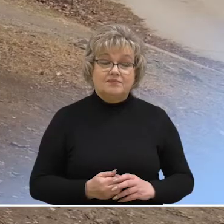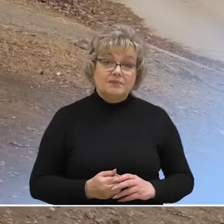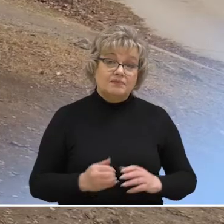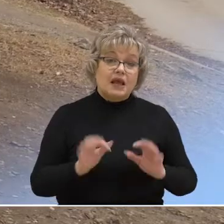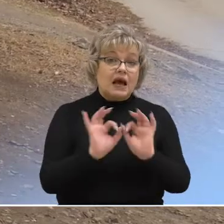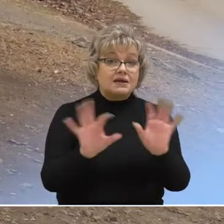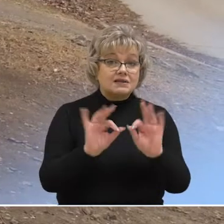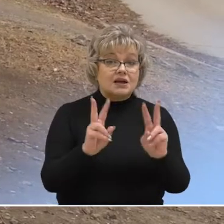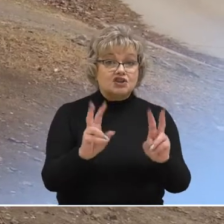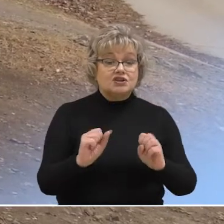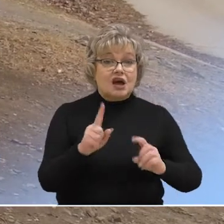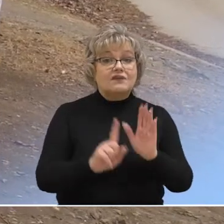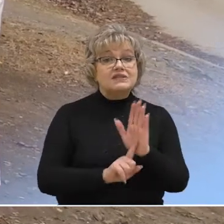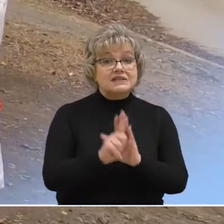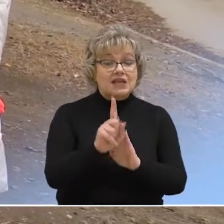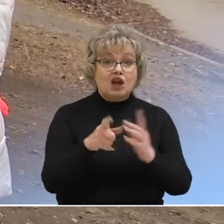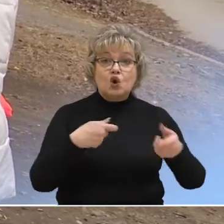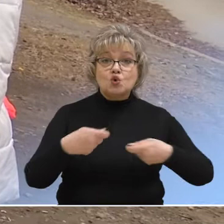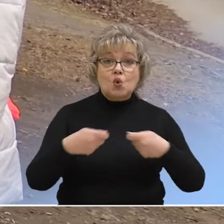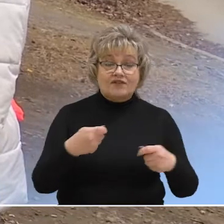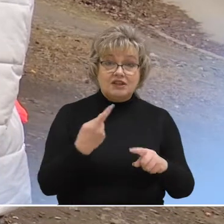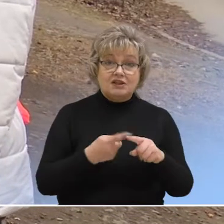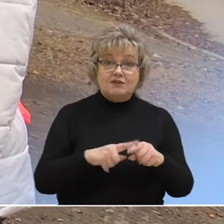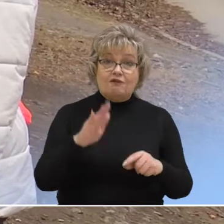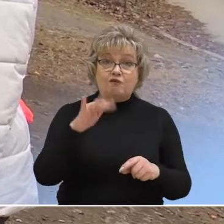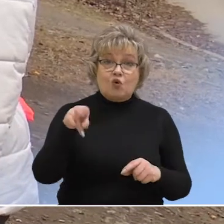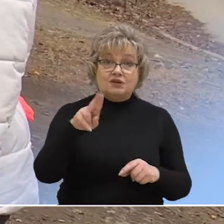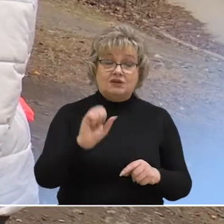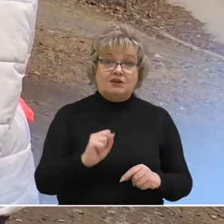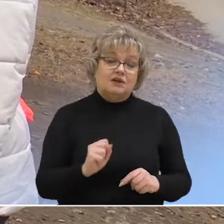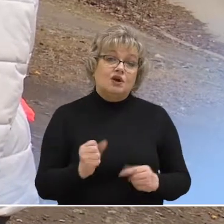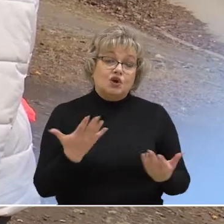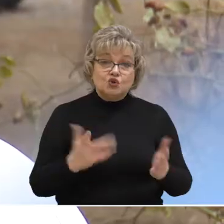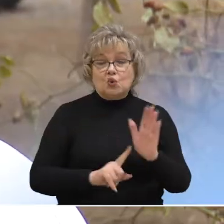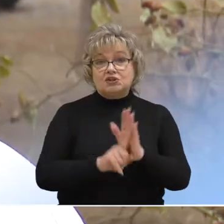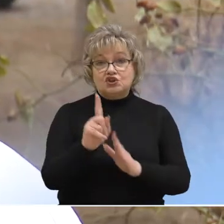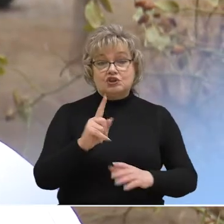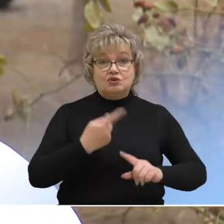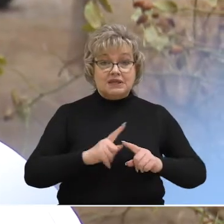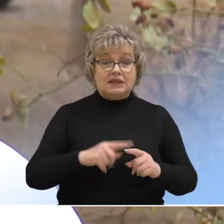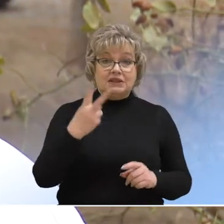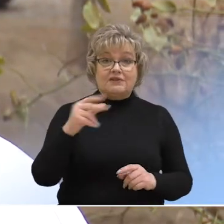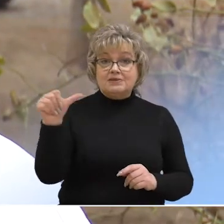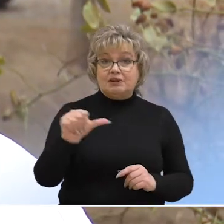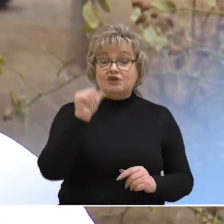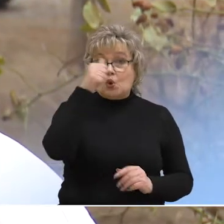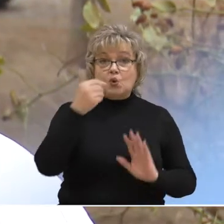Кать, расскажите, как вы стали руководителем фонда? Ну, началось все 2,5 года